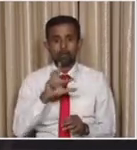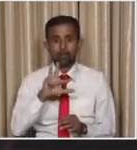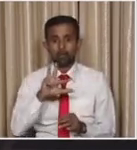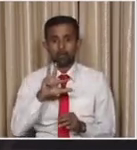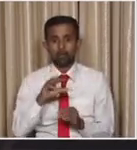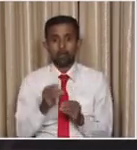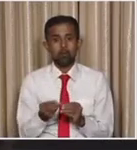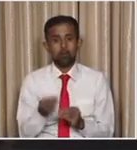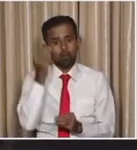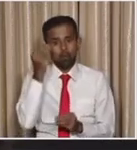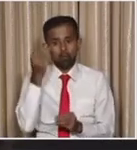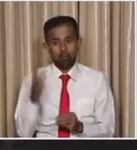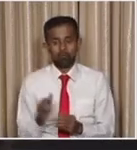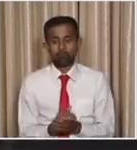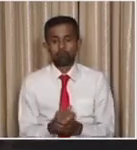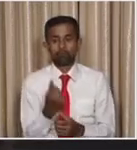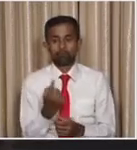තිබ්බා.